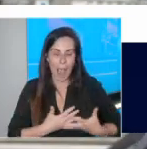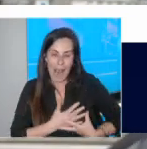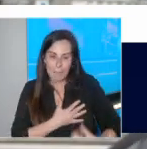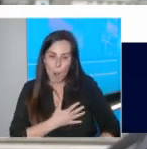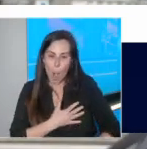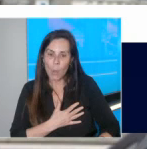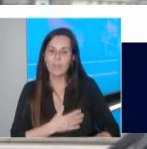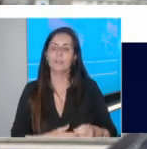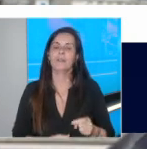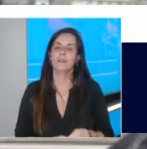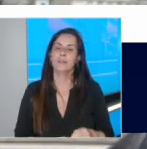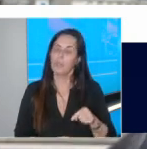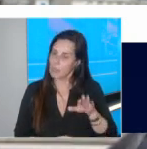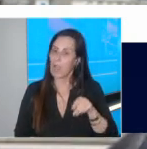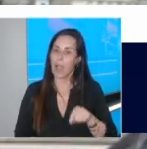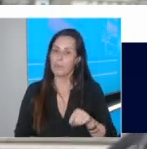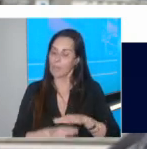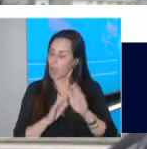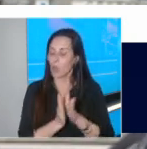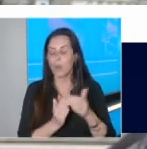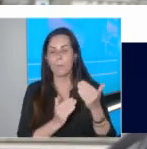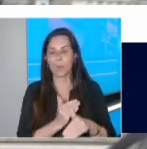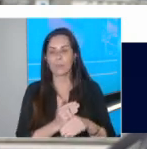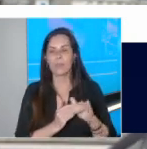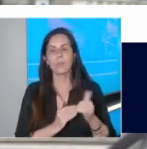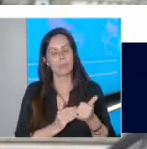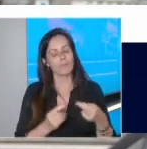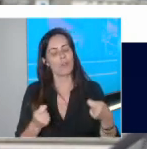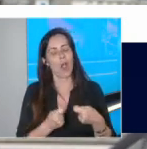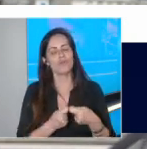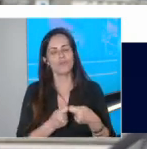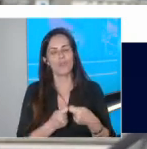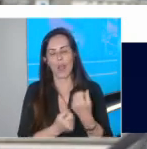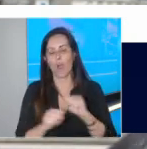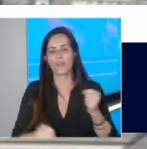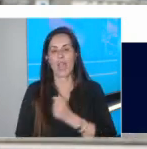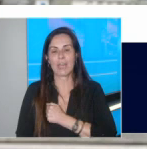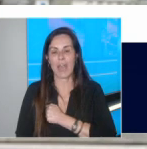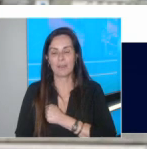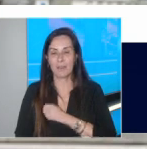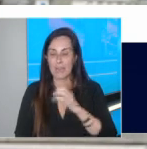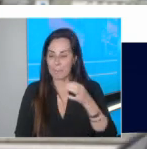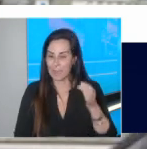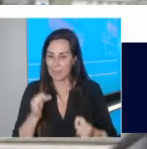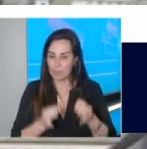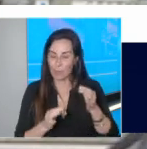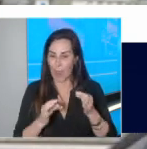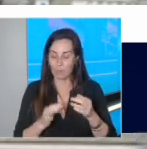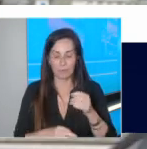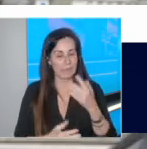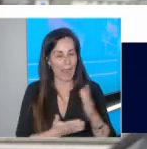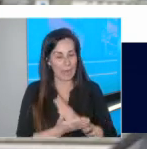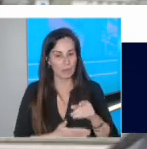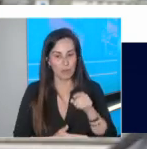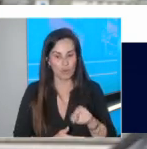ממיסיסיפי, שגם, שזה הכל בסוף הוא כן נוגע לחופש הדת, ואם בית המשפט יסמן במקרה